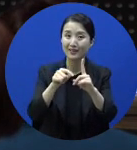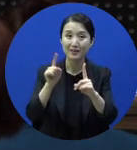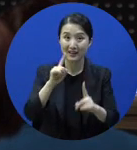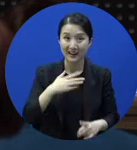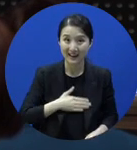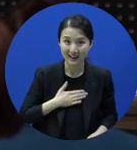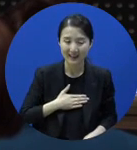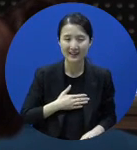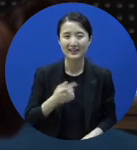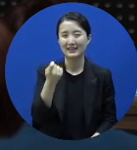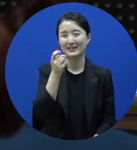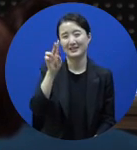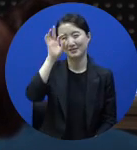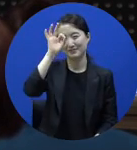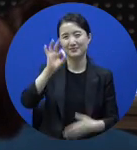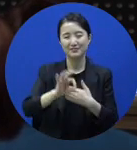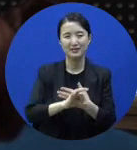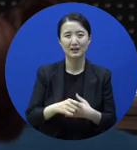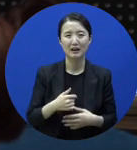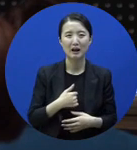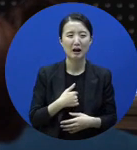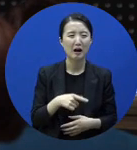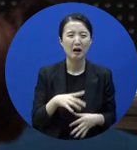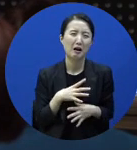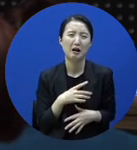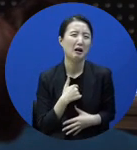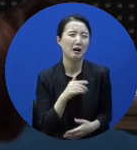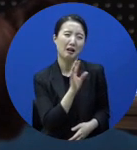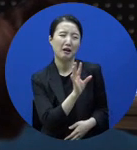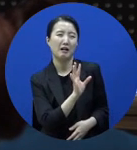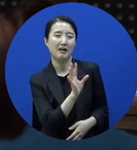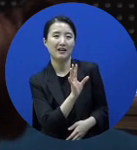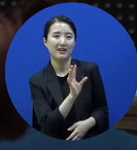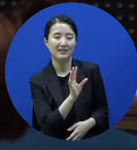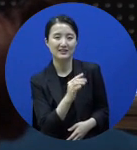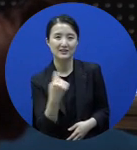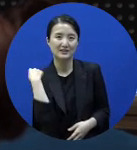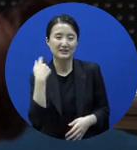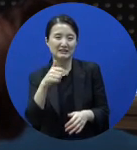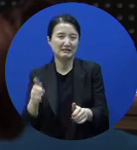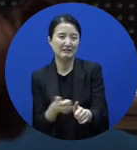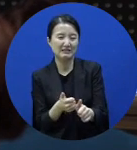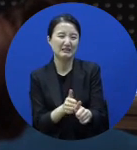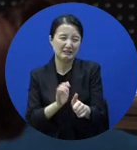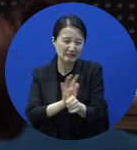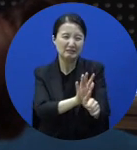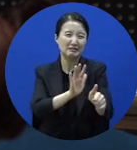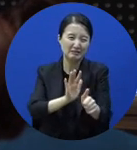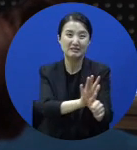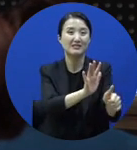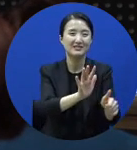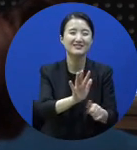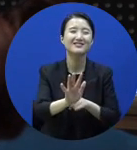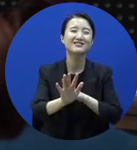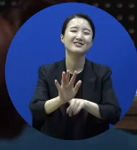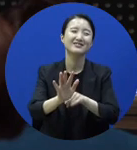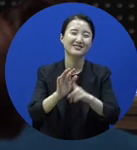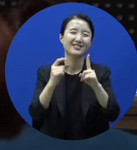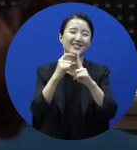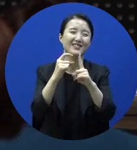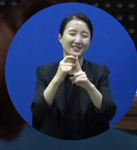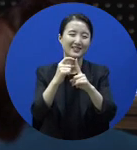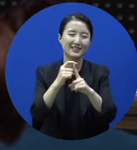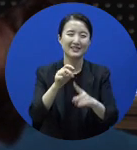건데, 그런 거 좀 전에 그랬죠. 할까 말까 하는 사람들이 있죠. 되게 많습니다. 주변에는 되게 많은데 어떤 걸 해야 될지 말아야